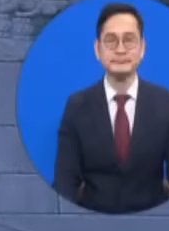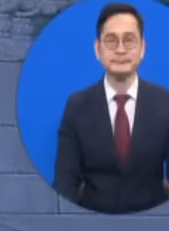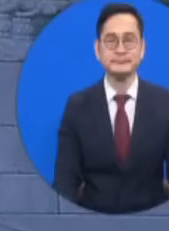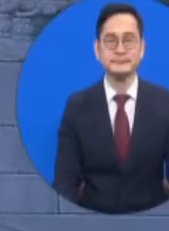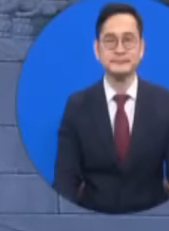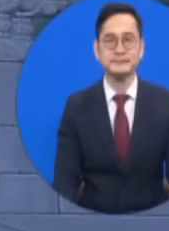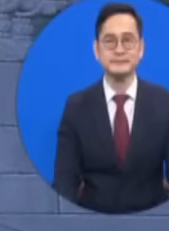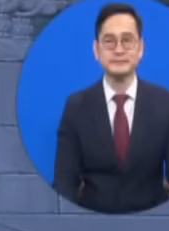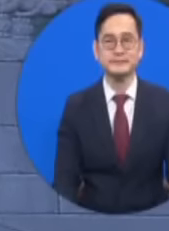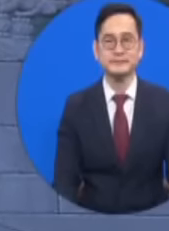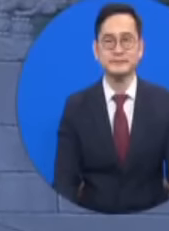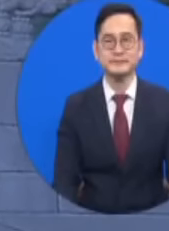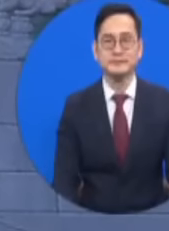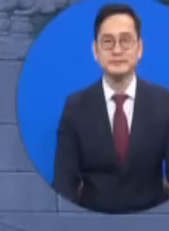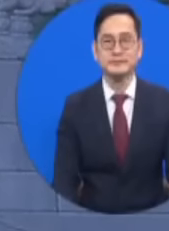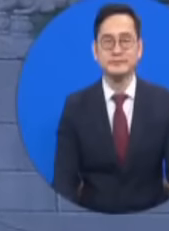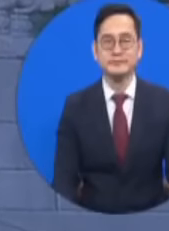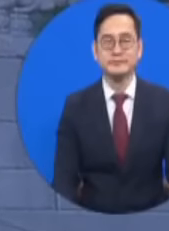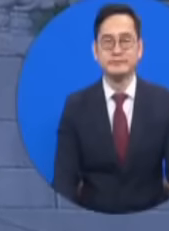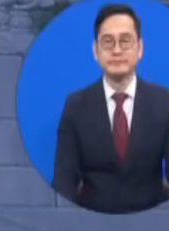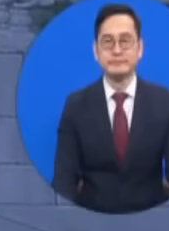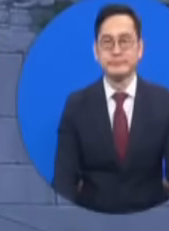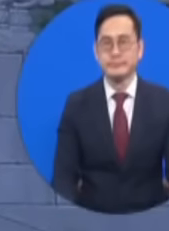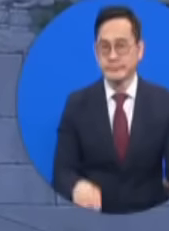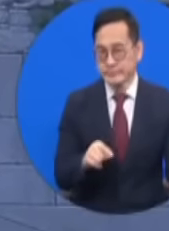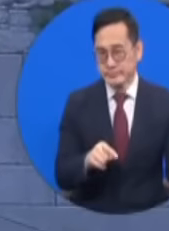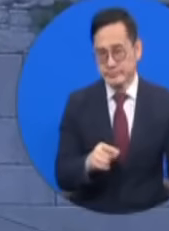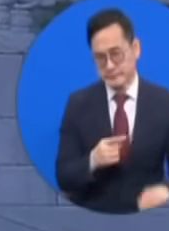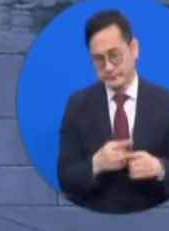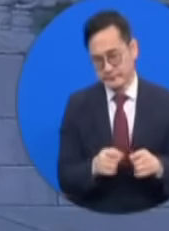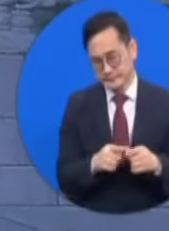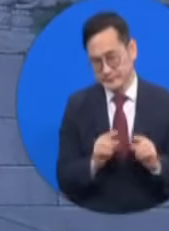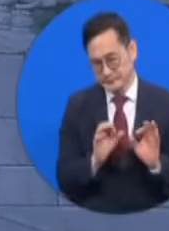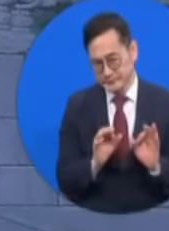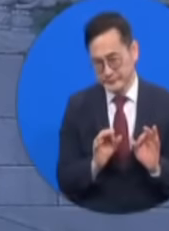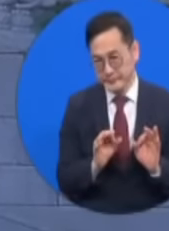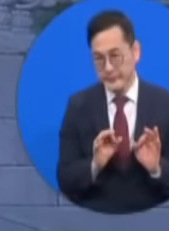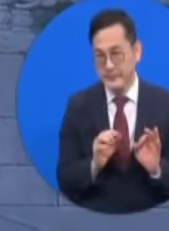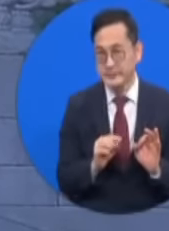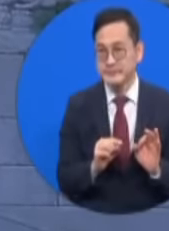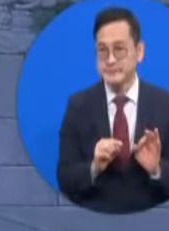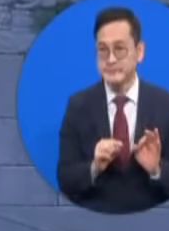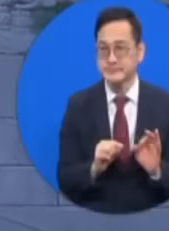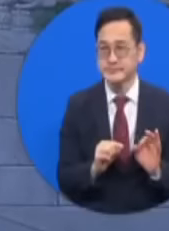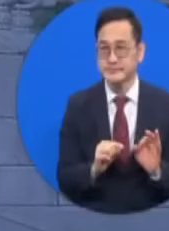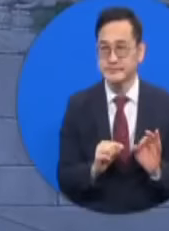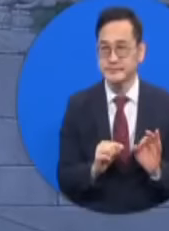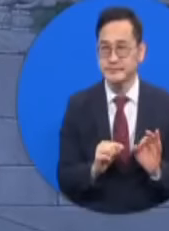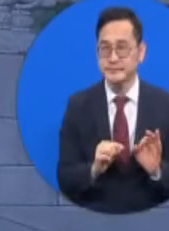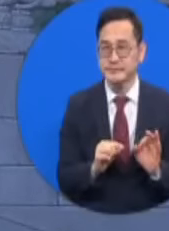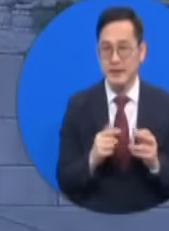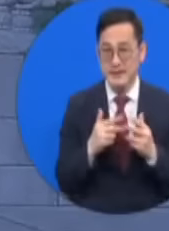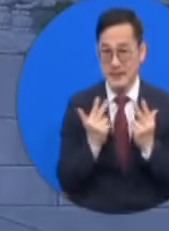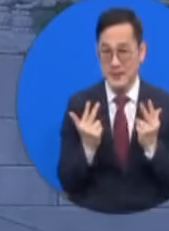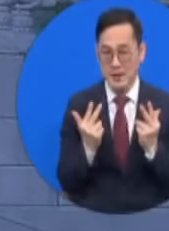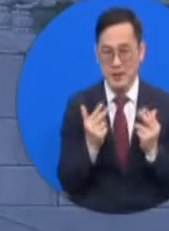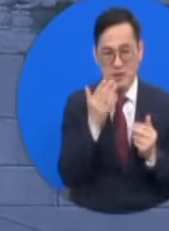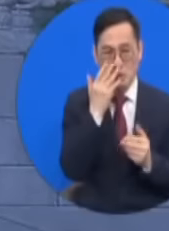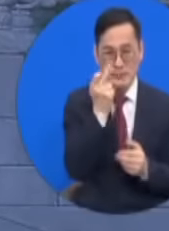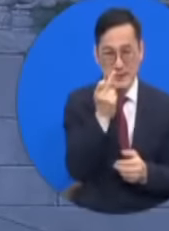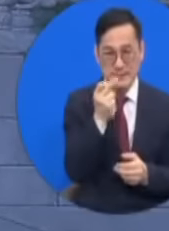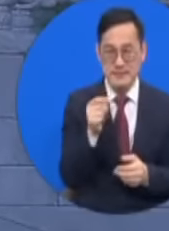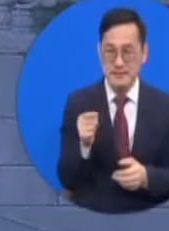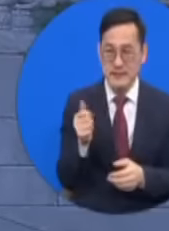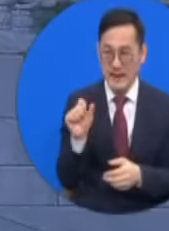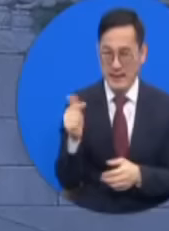이게 의미를 좀 전략을 분석해 본다면 김광삼 변호사님. 네. 이재명 대표가 용산,